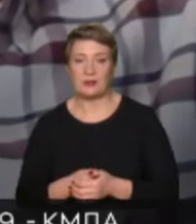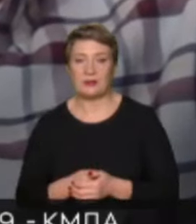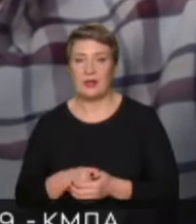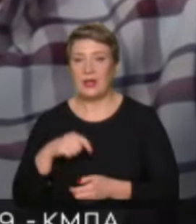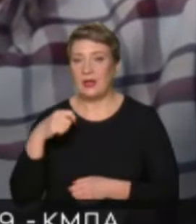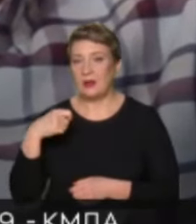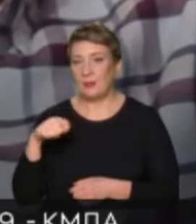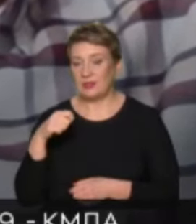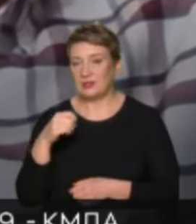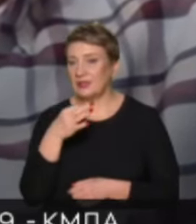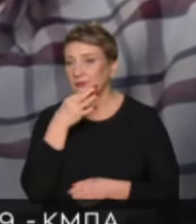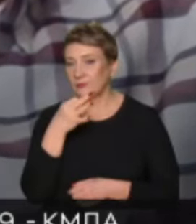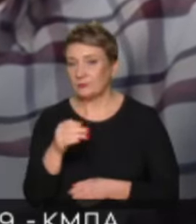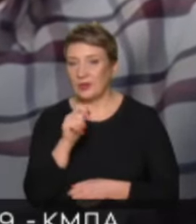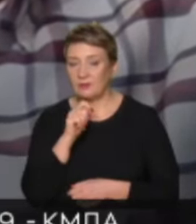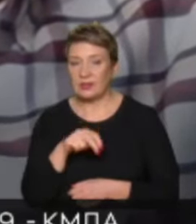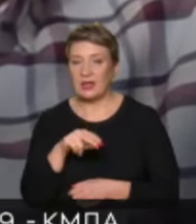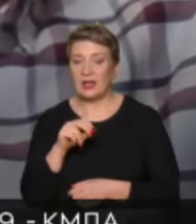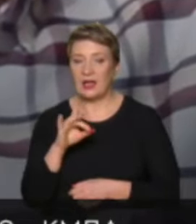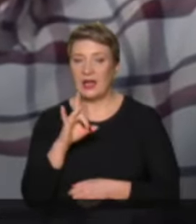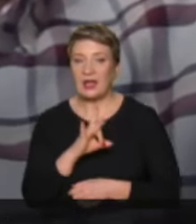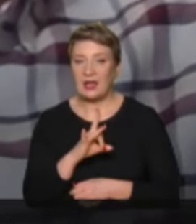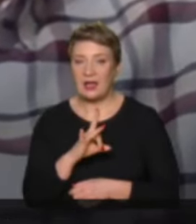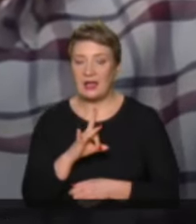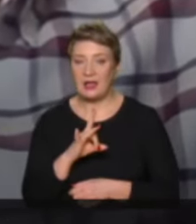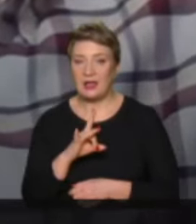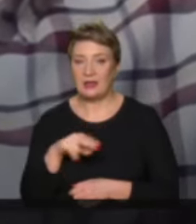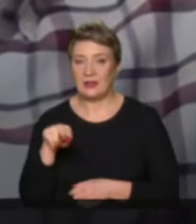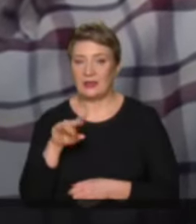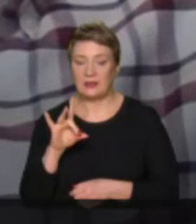давав інтерв'ю АРД і з приводу